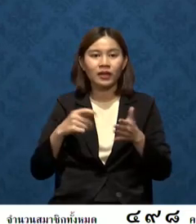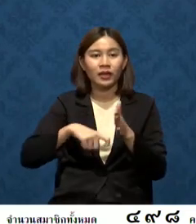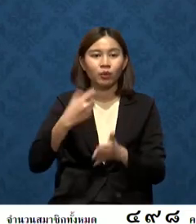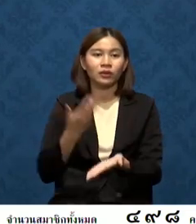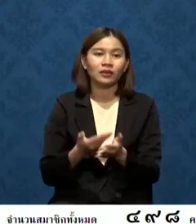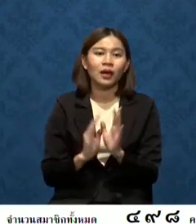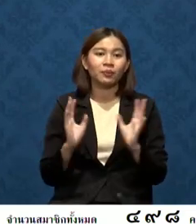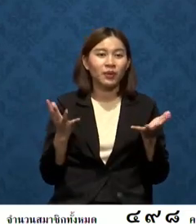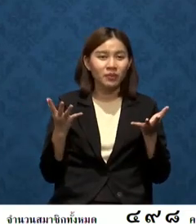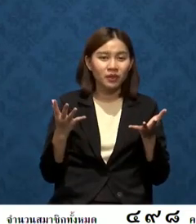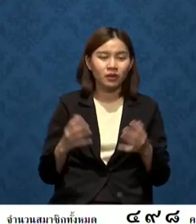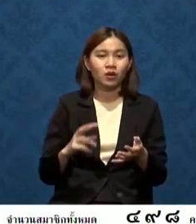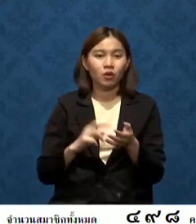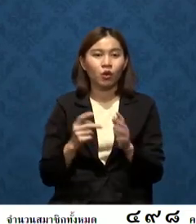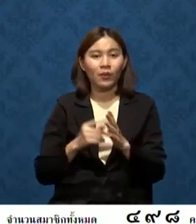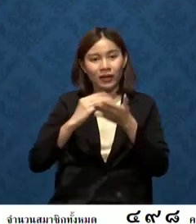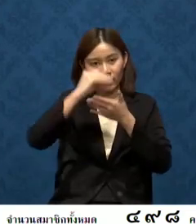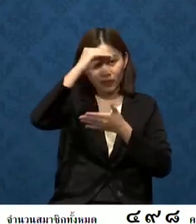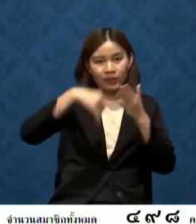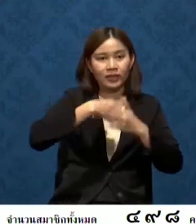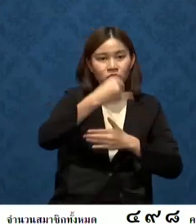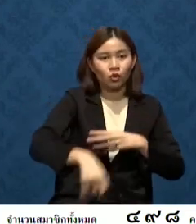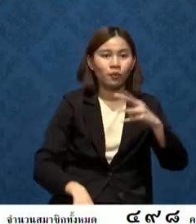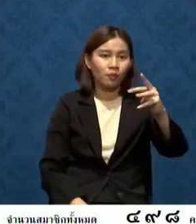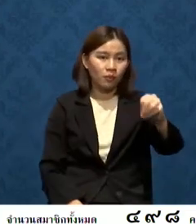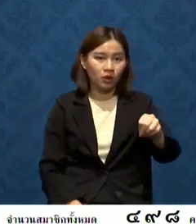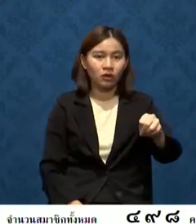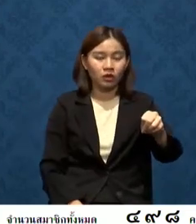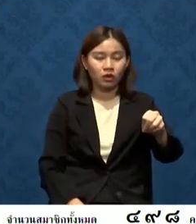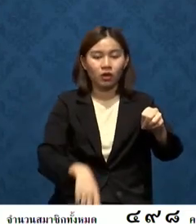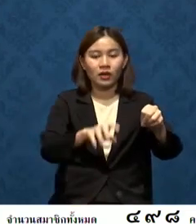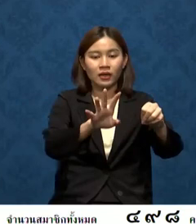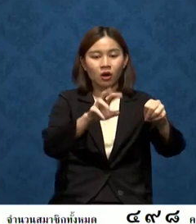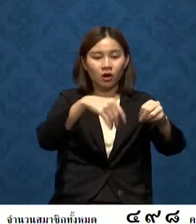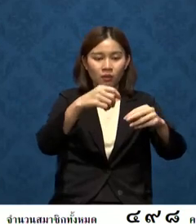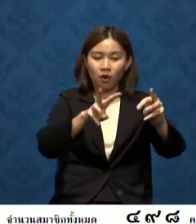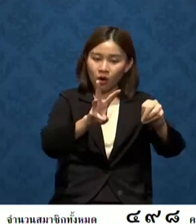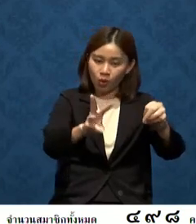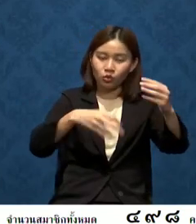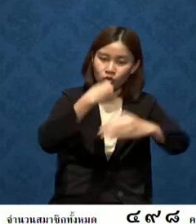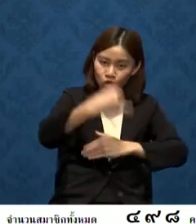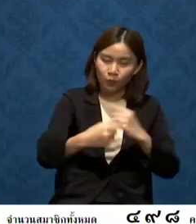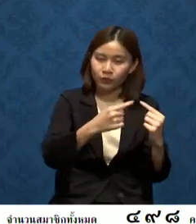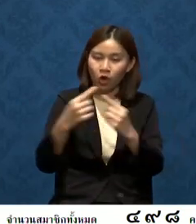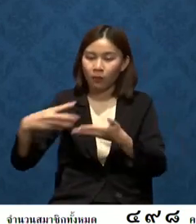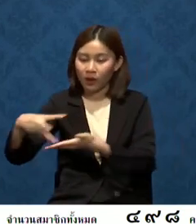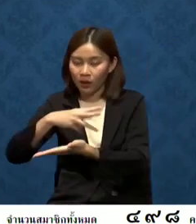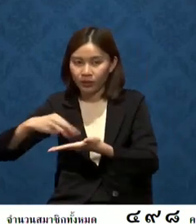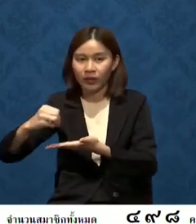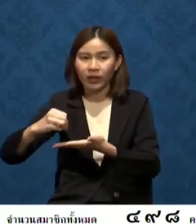ก็คือเด็กที่เรียนจบมัธยมจะเข้าอุดมศึกษาจะต้องไปกู้เงิน